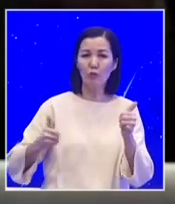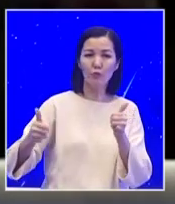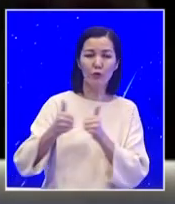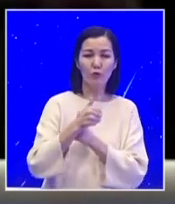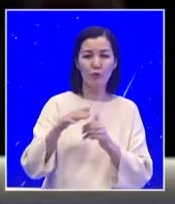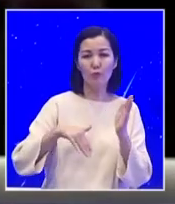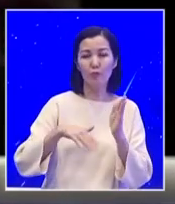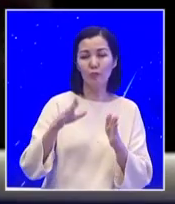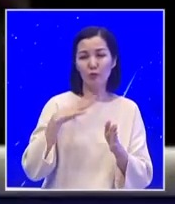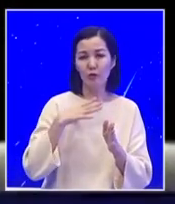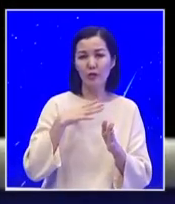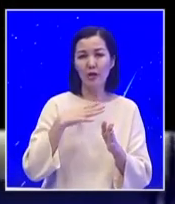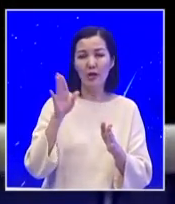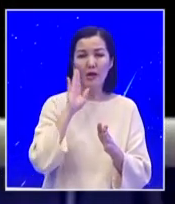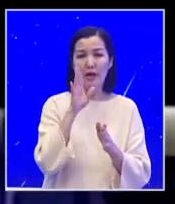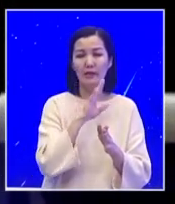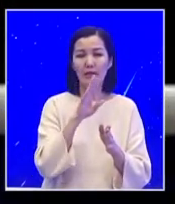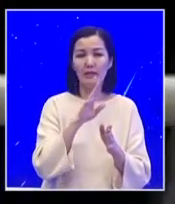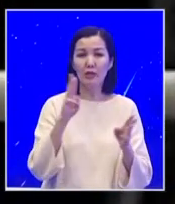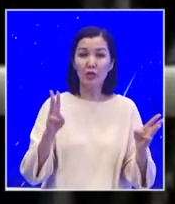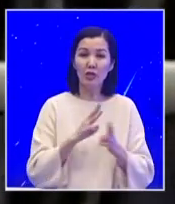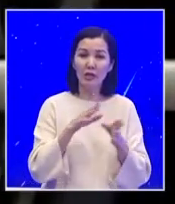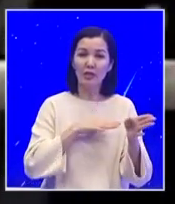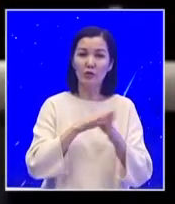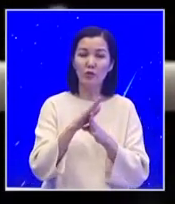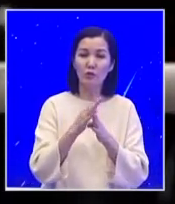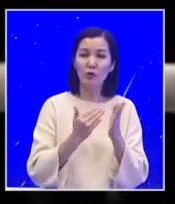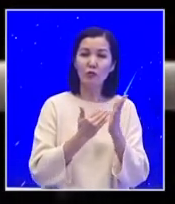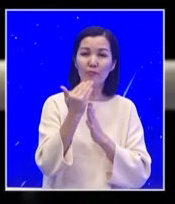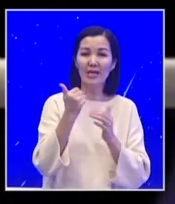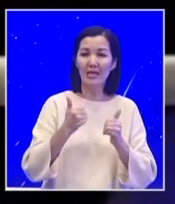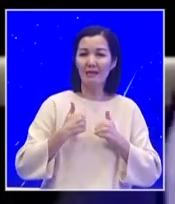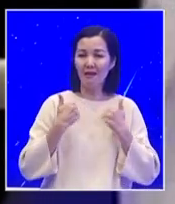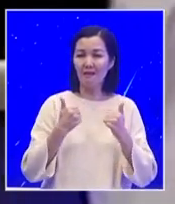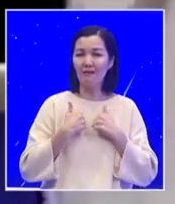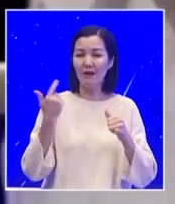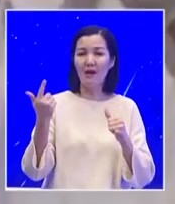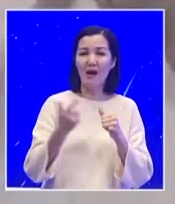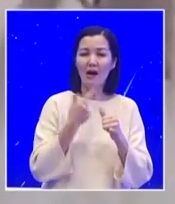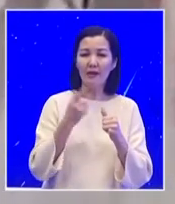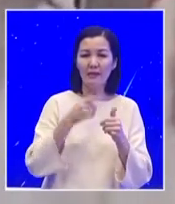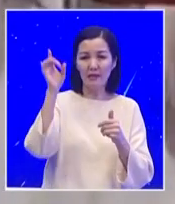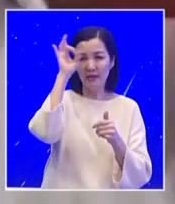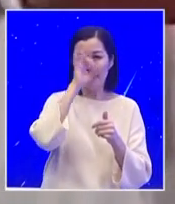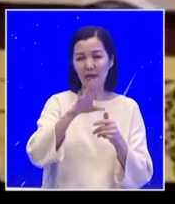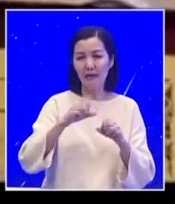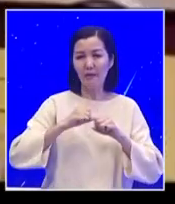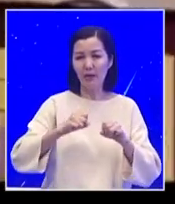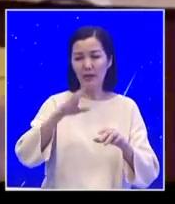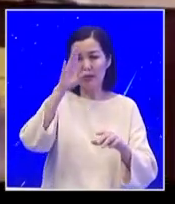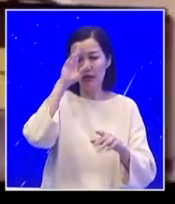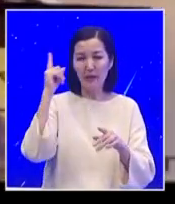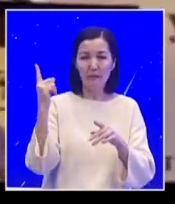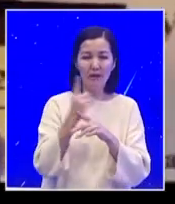үлгерді. Ол бесік тербеткен анасының тілегін орындау үшін биікке талпынды. Есімі елмен бірге аталған батыр ұлдың спорттағы